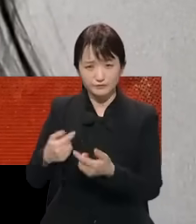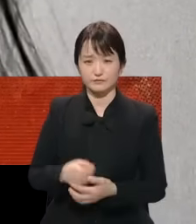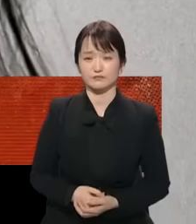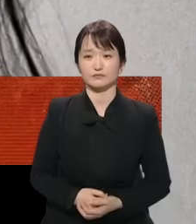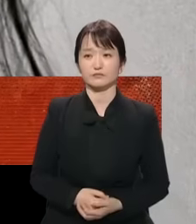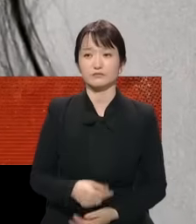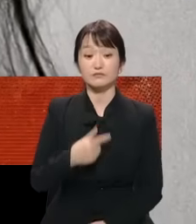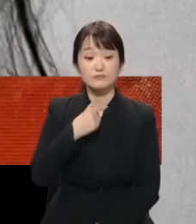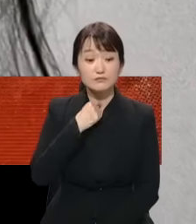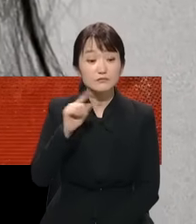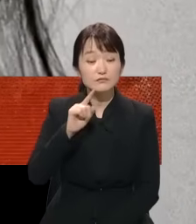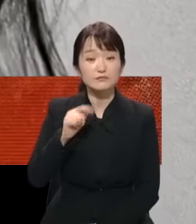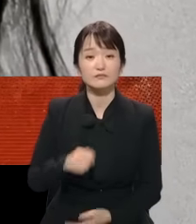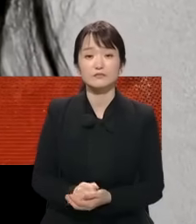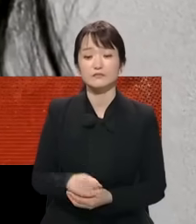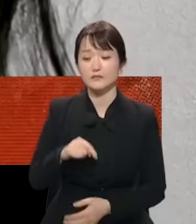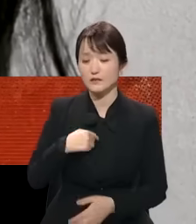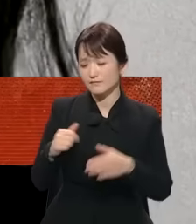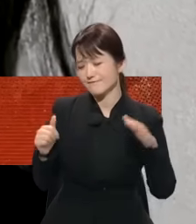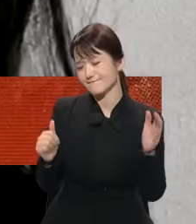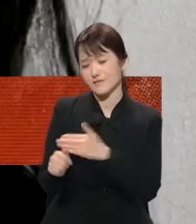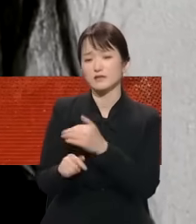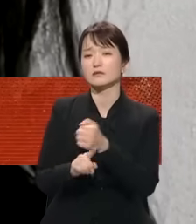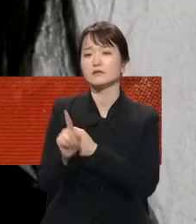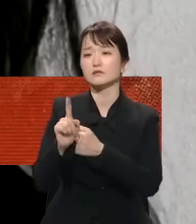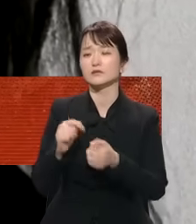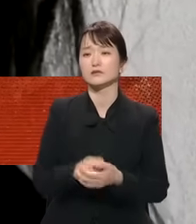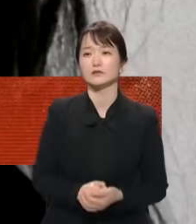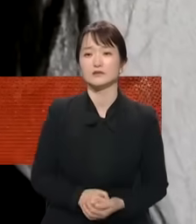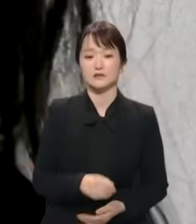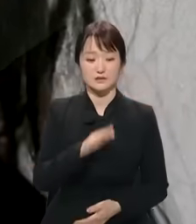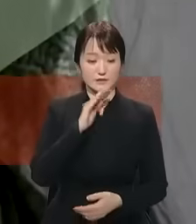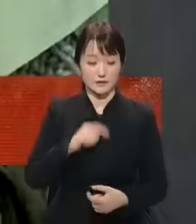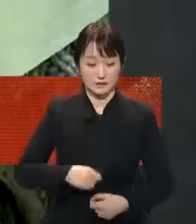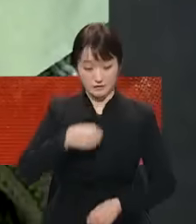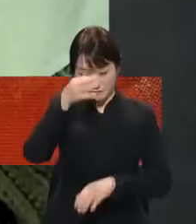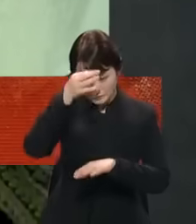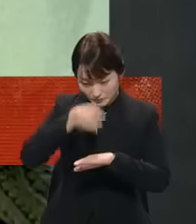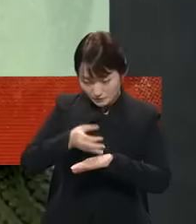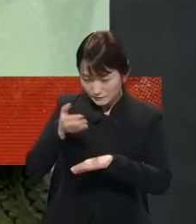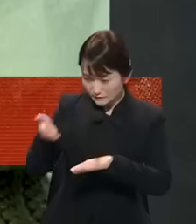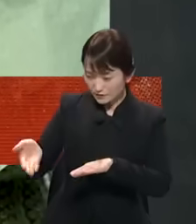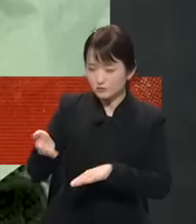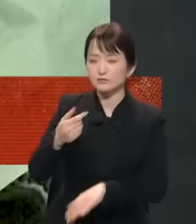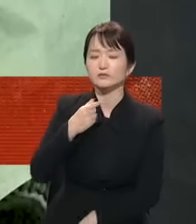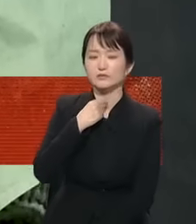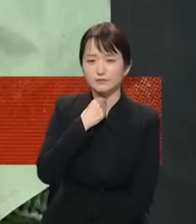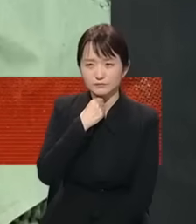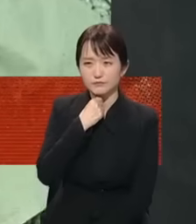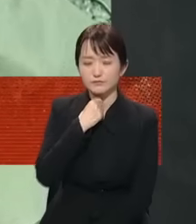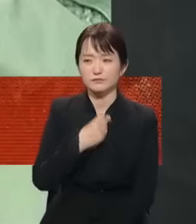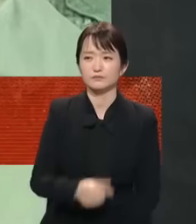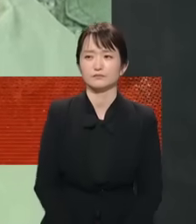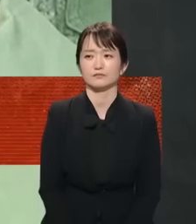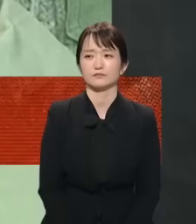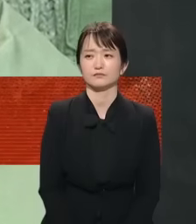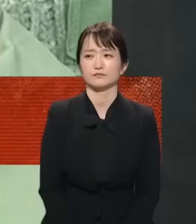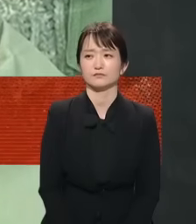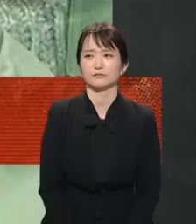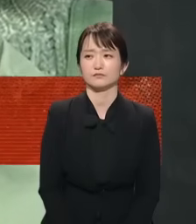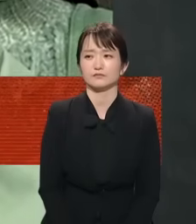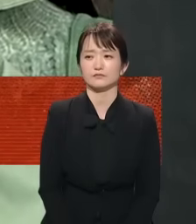거는 왜 그렇게 때렸는지 그리고 진정성 있는 사과 이것을 바란다라고 저희한테 밝힌